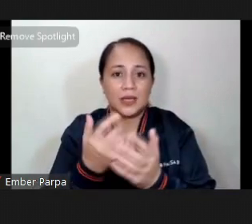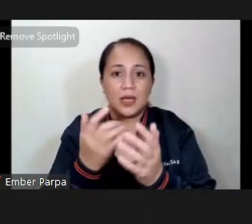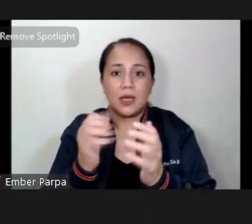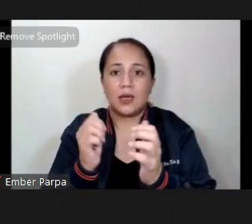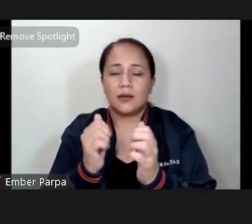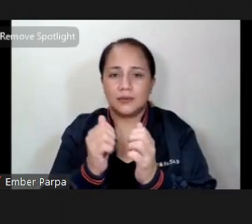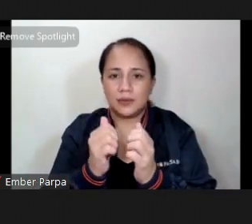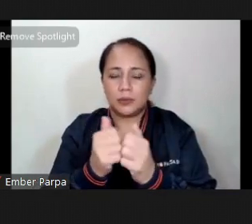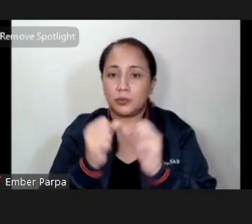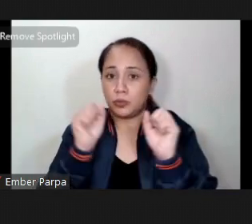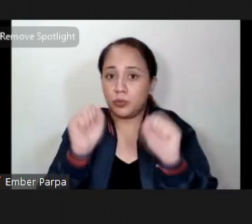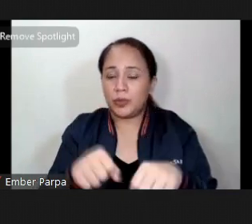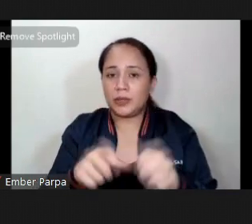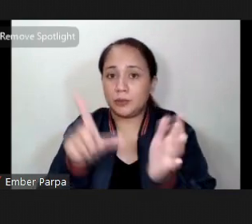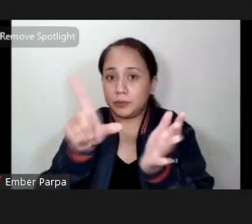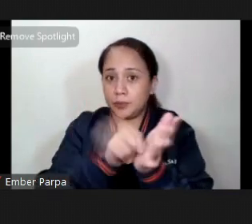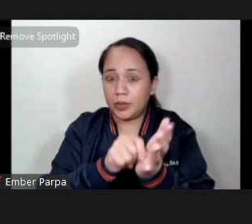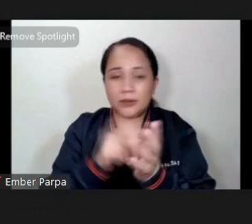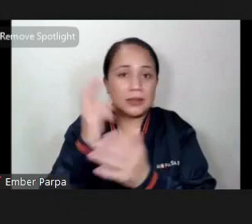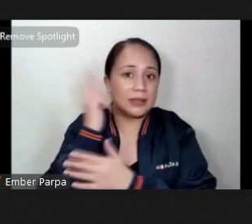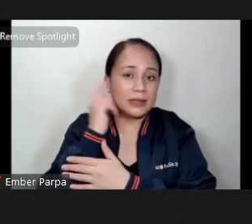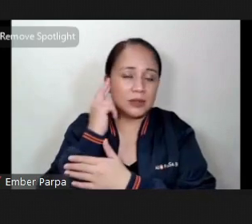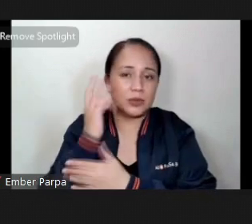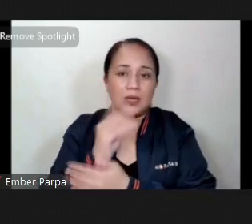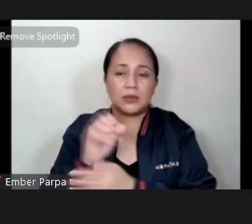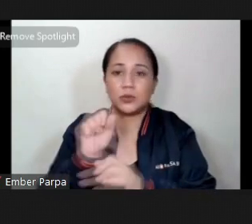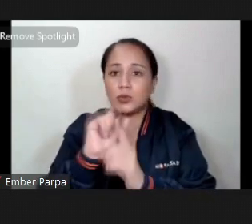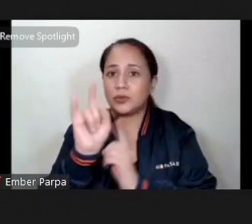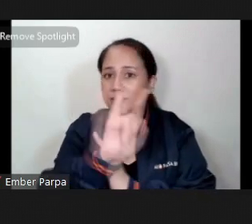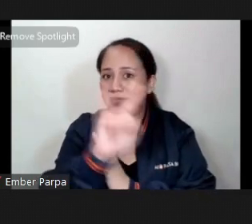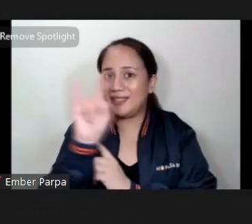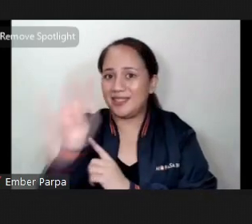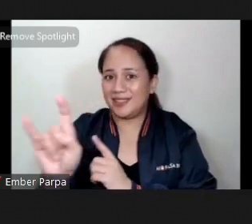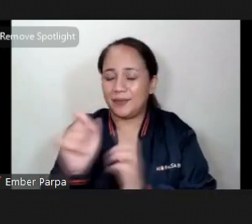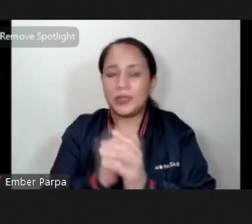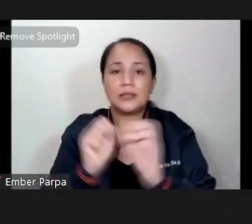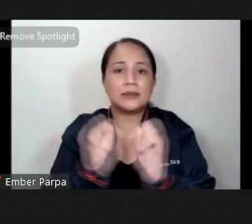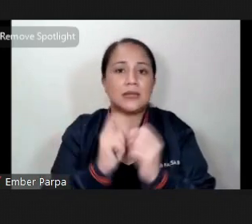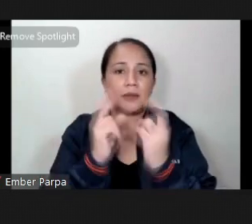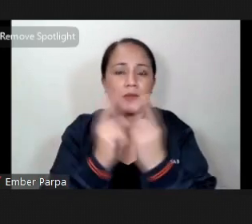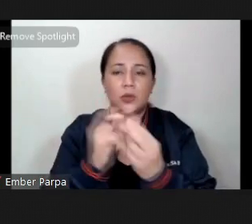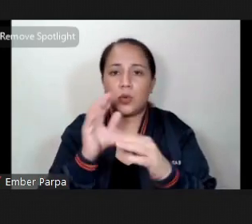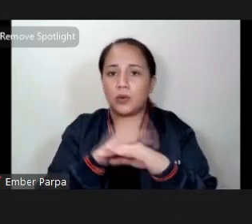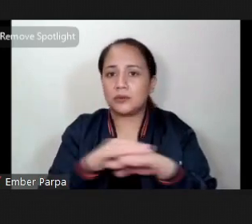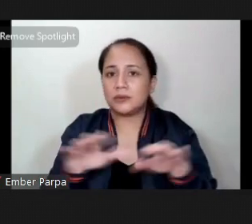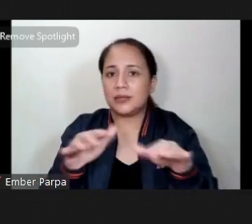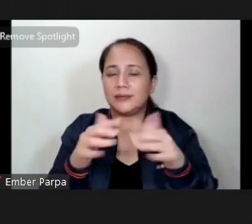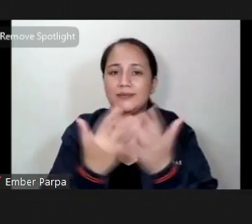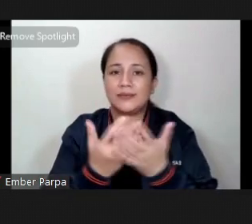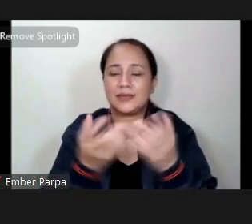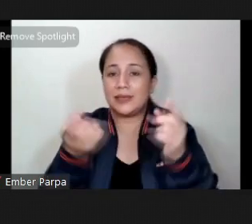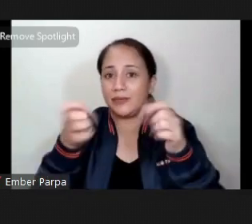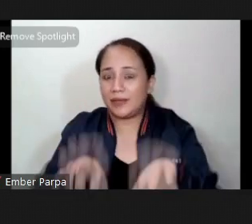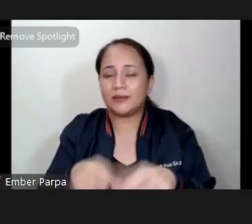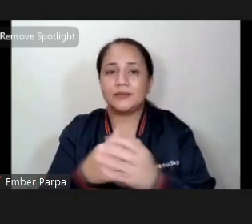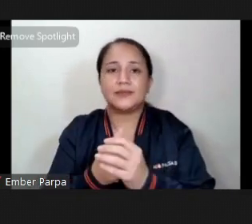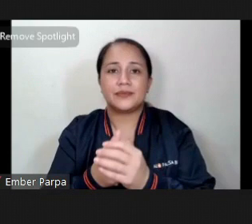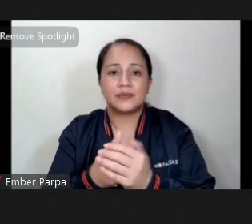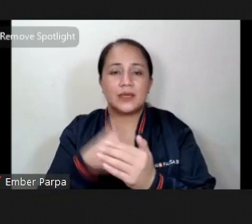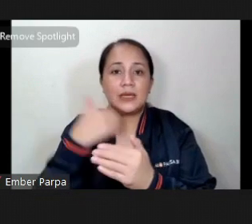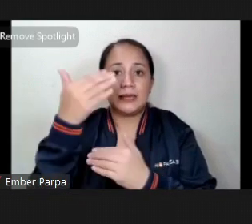ng maaaring print, radio, and social media, webinars, or online caravans. Pagdating naman sa